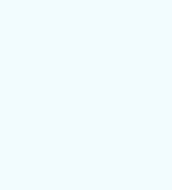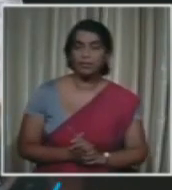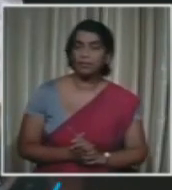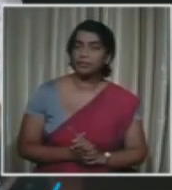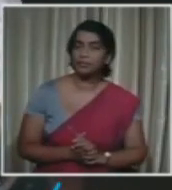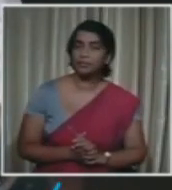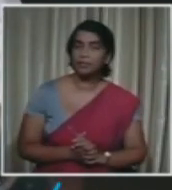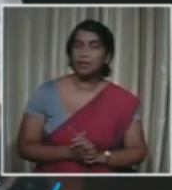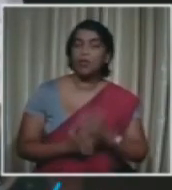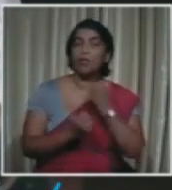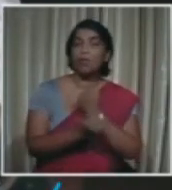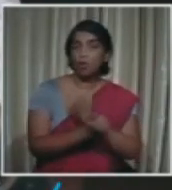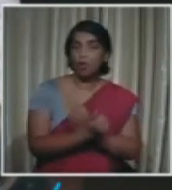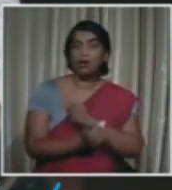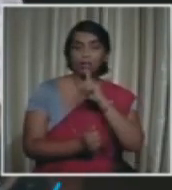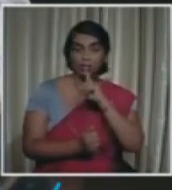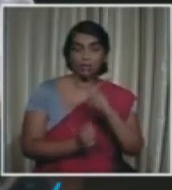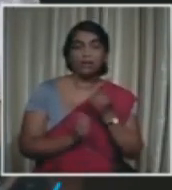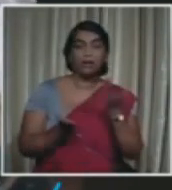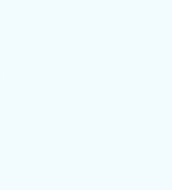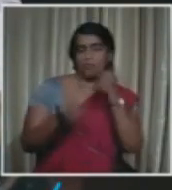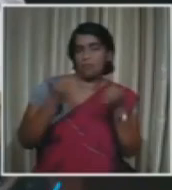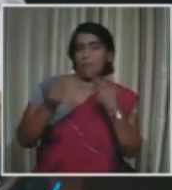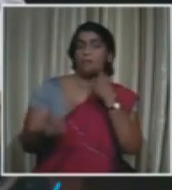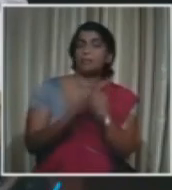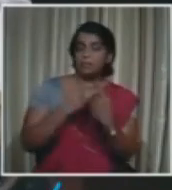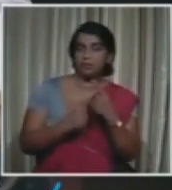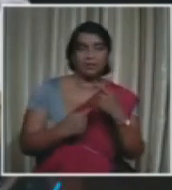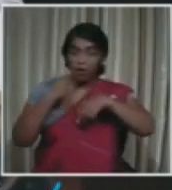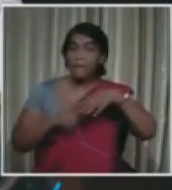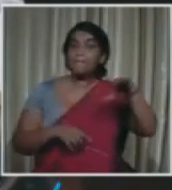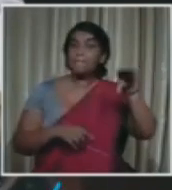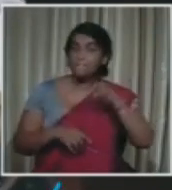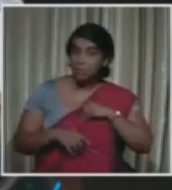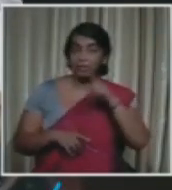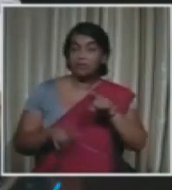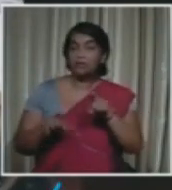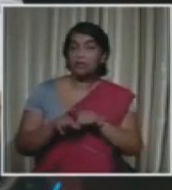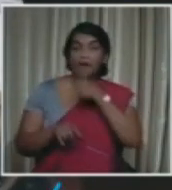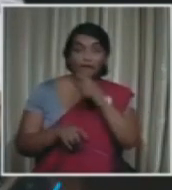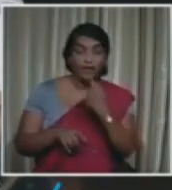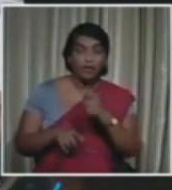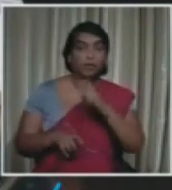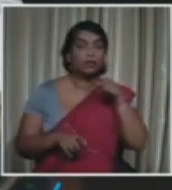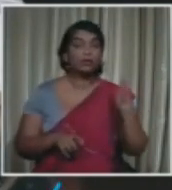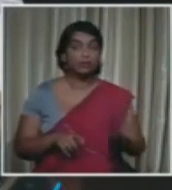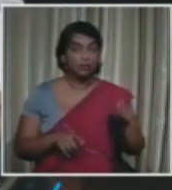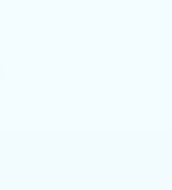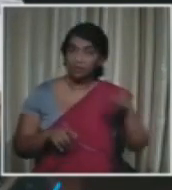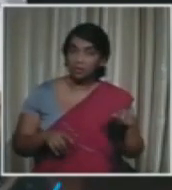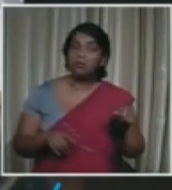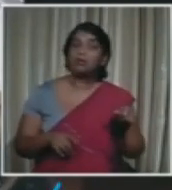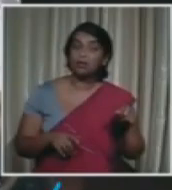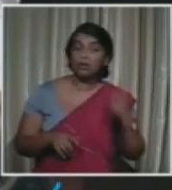කොහෙද පොලිසියකට කියනලු සාධාරණ පරීක්ෂණයක් කරන්නයි කියලා ඒව අපි පිළිගන්නේ විශ්‍රාමල ශ්‍රේෂ්ඨාධිකරණ